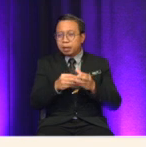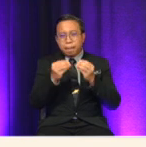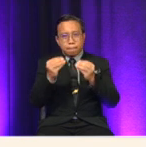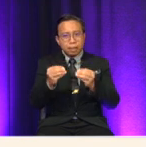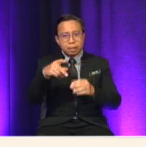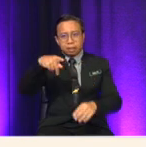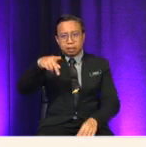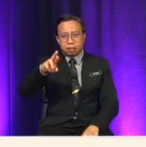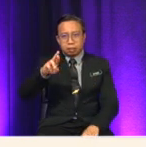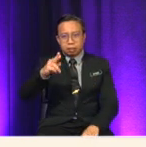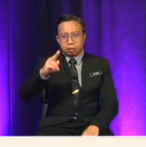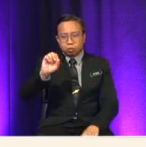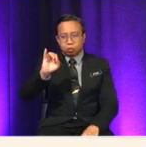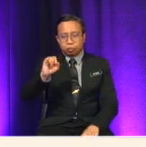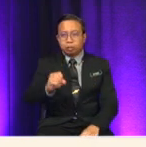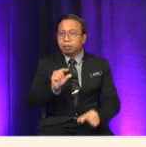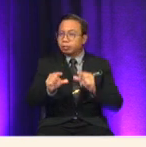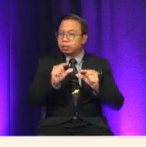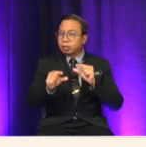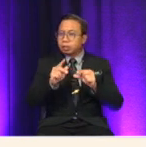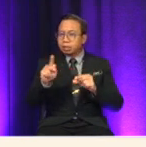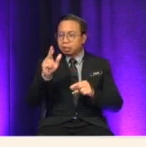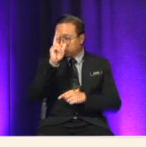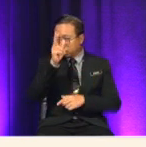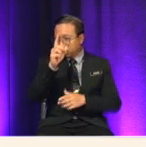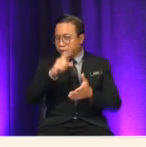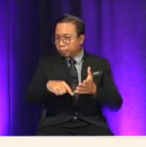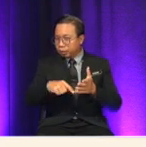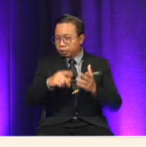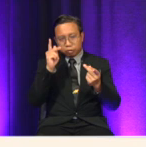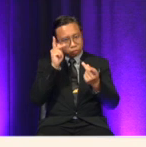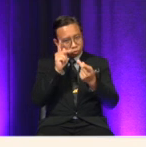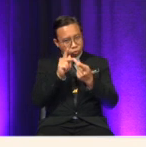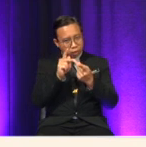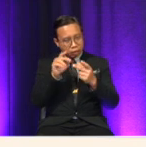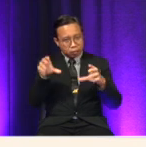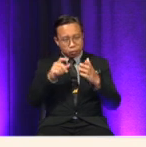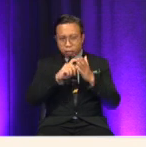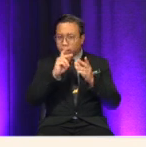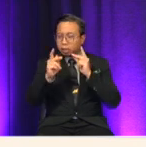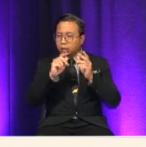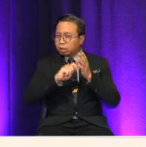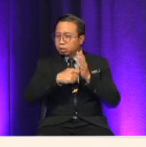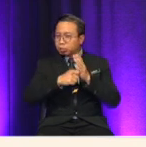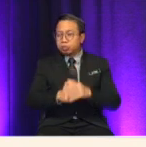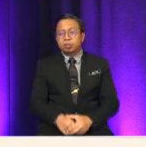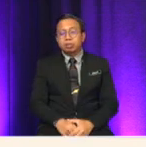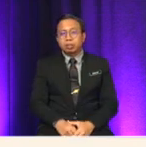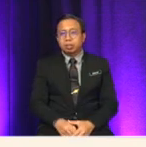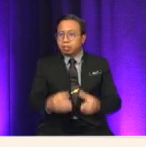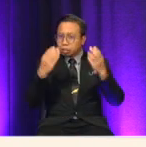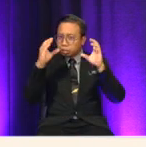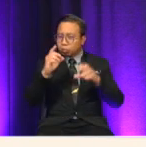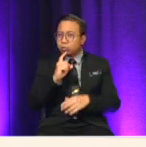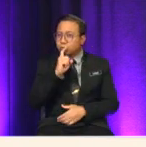perkusi. Manakala pergerakan kreatif, okey, apa yang sesuai kita bina kata kunci kita kat situ. Okey, kalau cikgu suruh